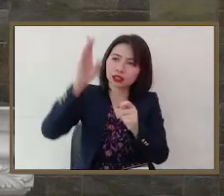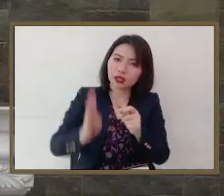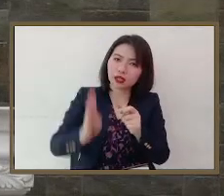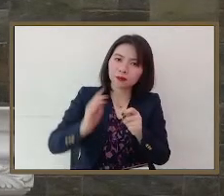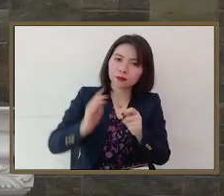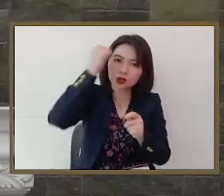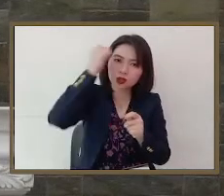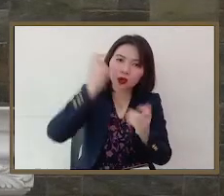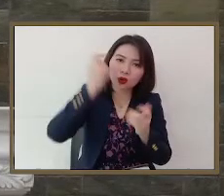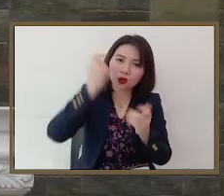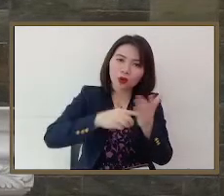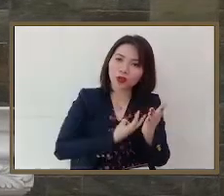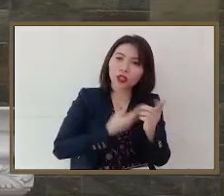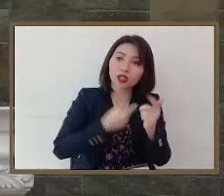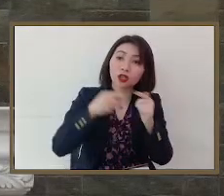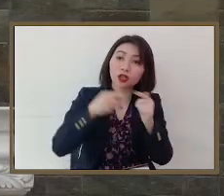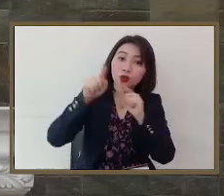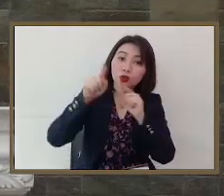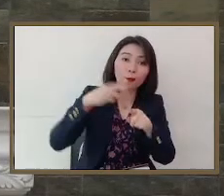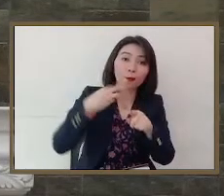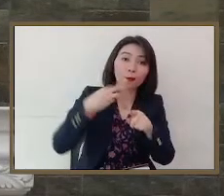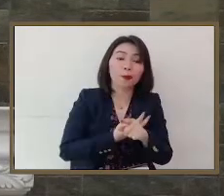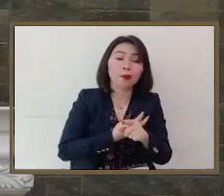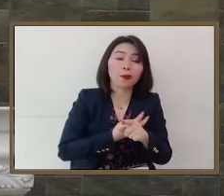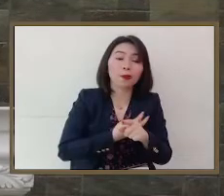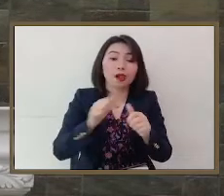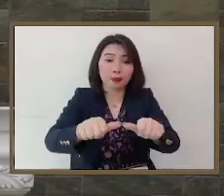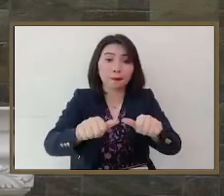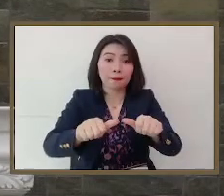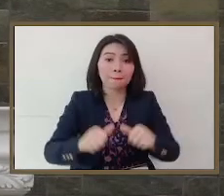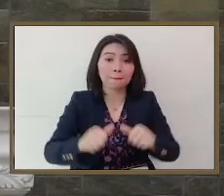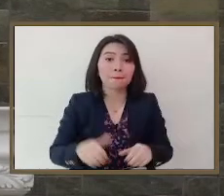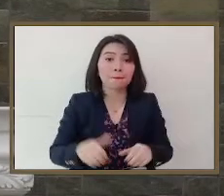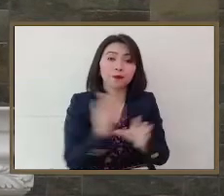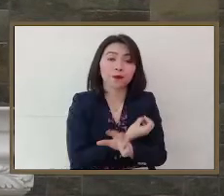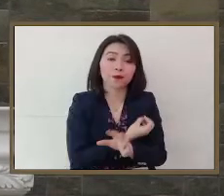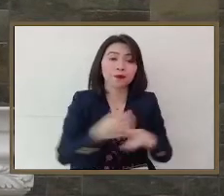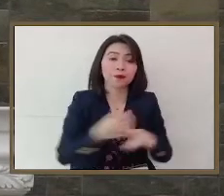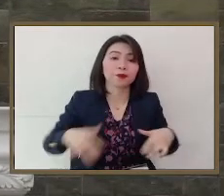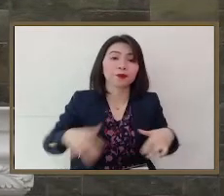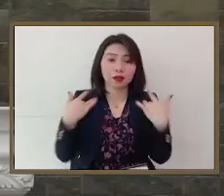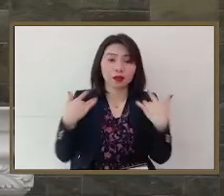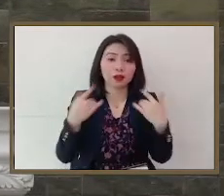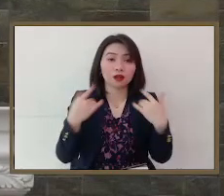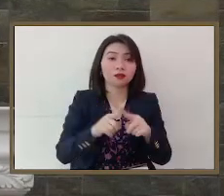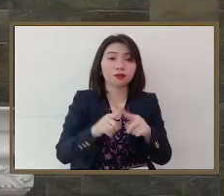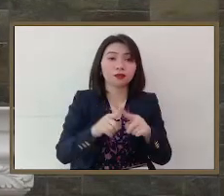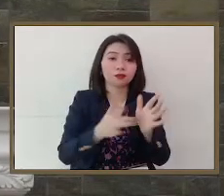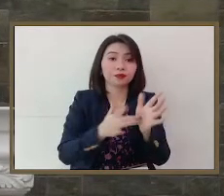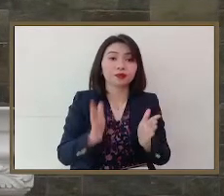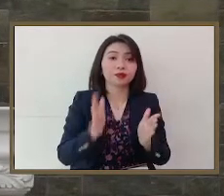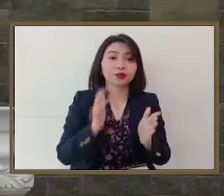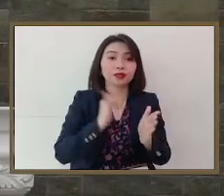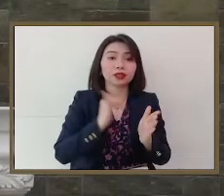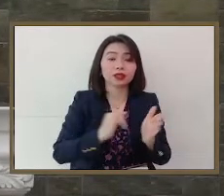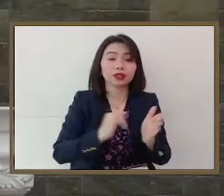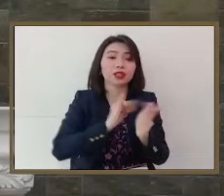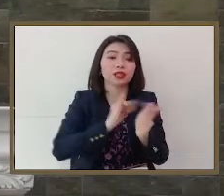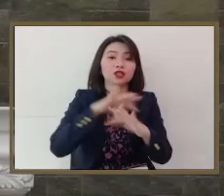susuungin natin ay na, yung buhay na nalalakaran natin ay nalakaran na ng Panginoon.